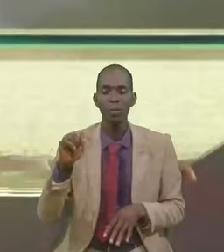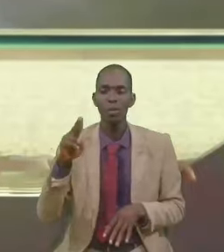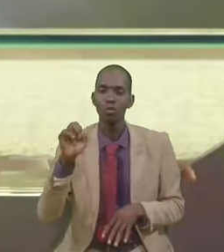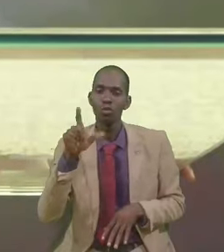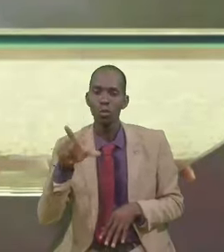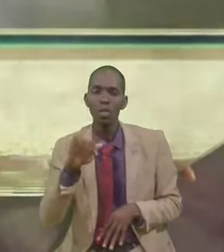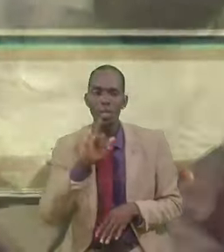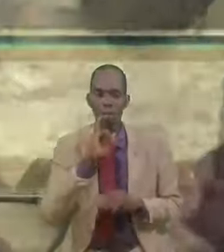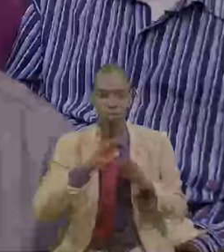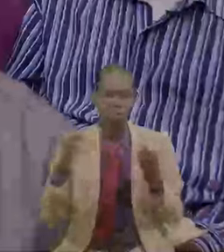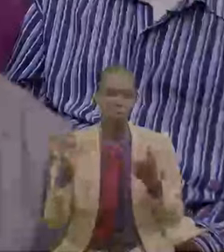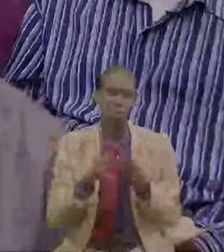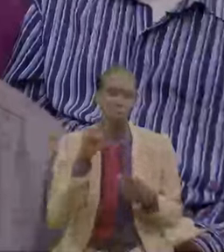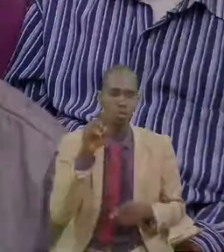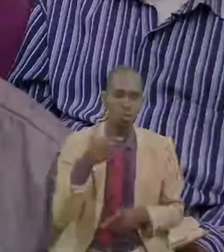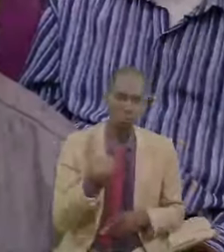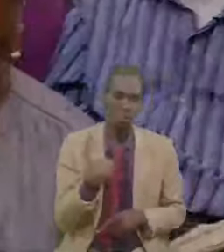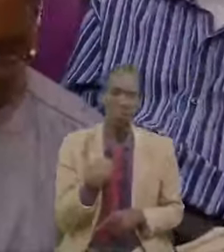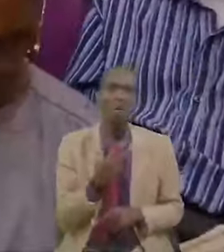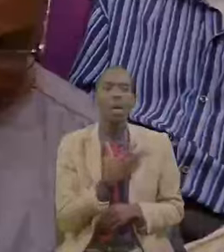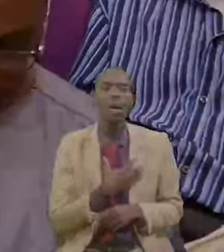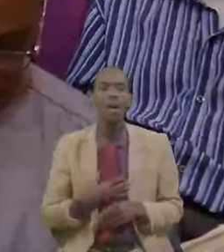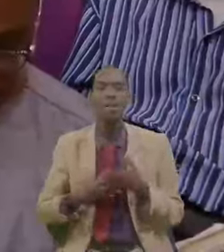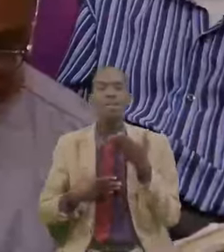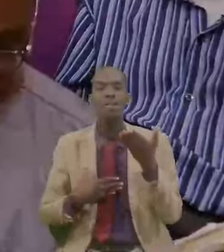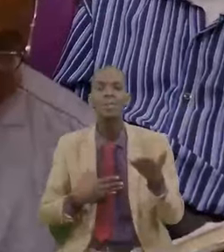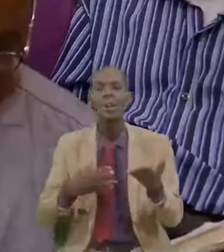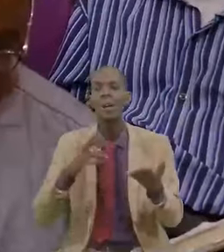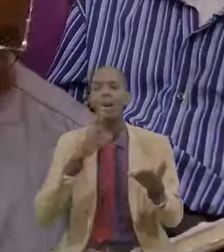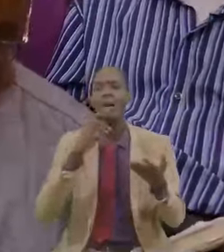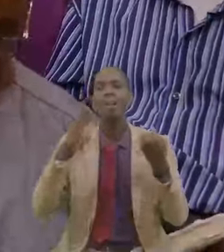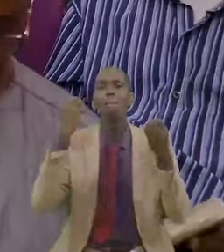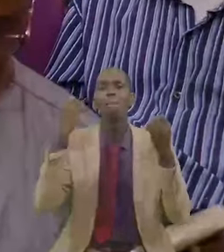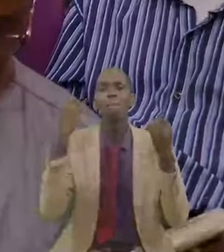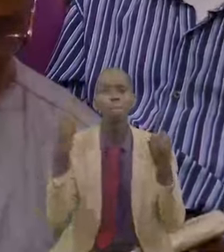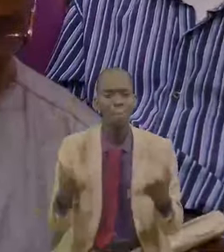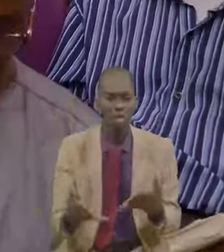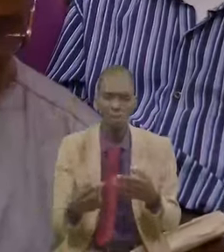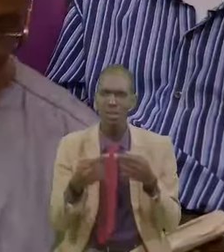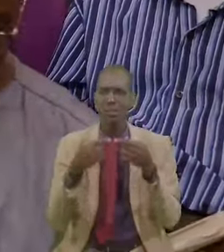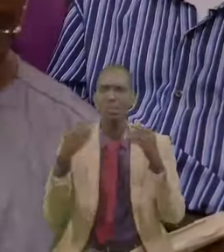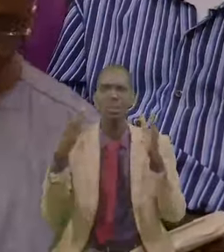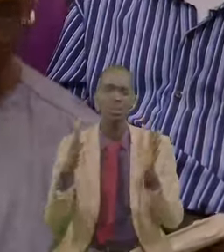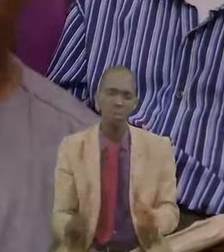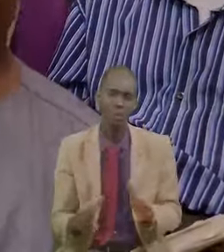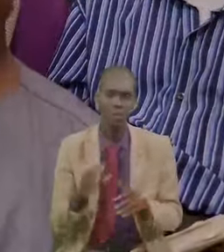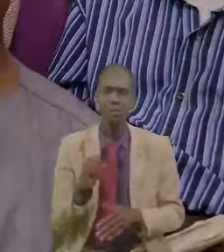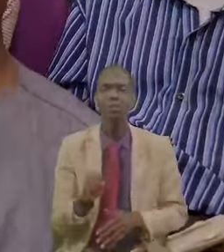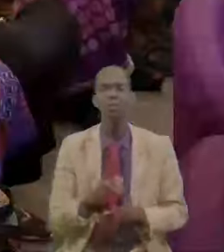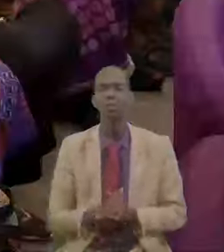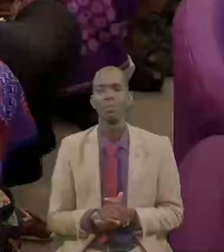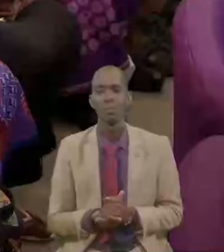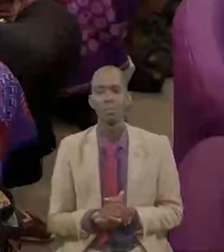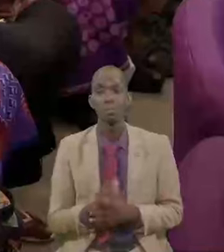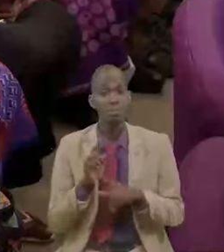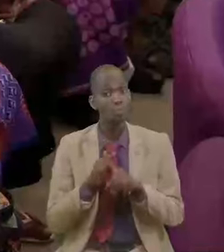les adversaires sont nombreux. Ils sont les géants. Et les adversaires sont nombreux.